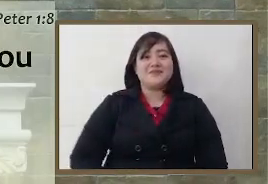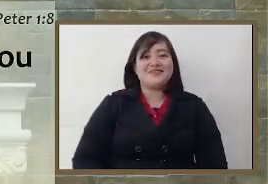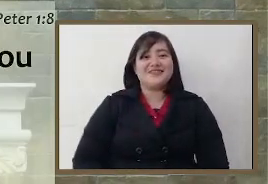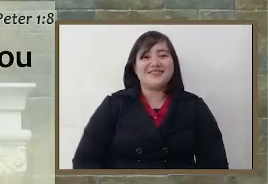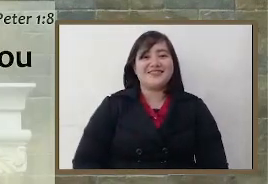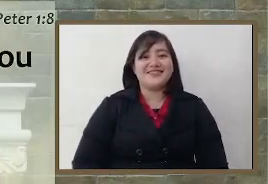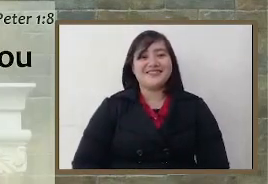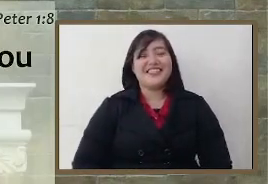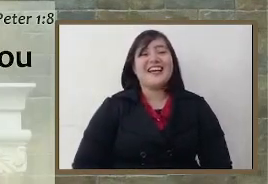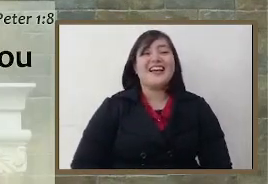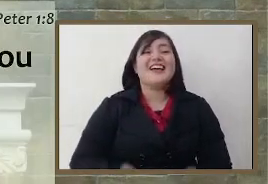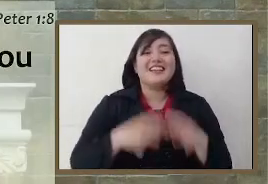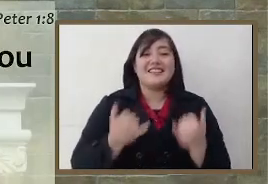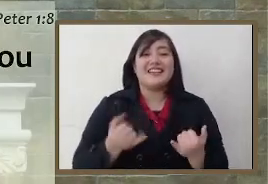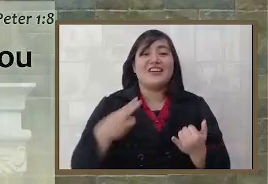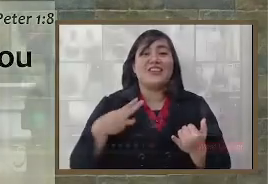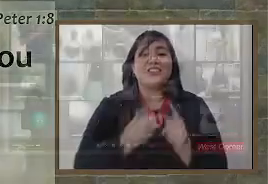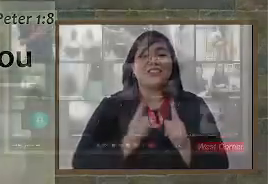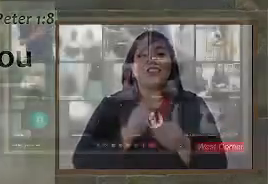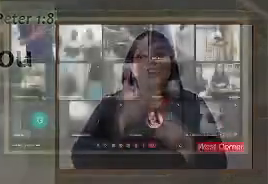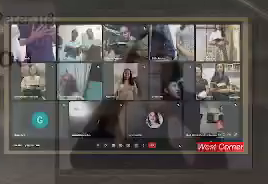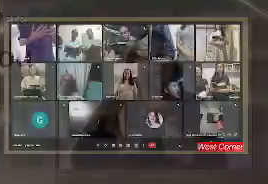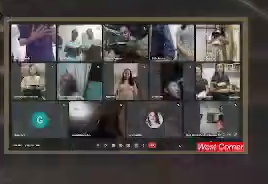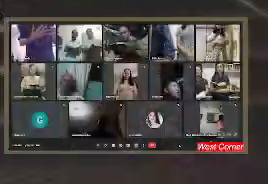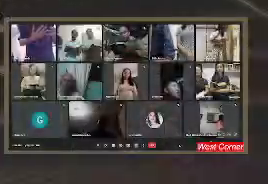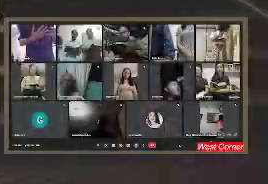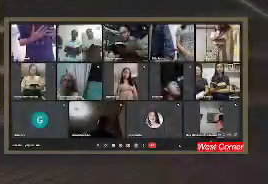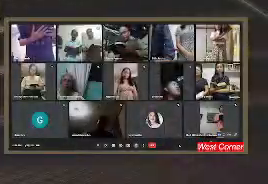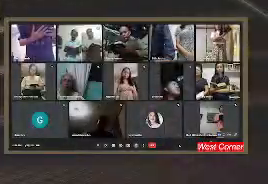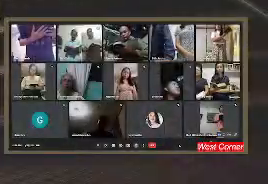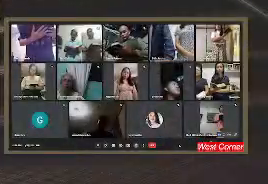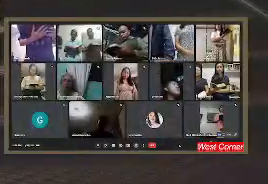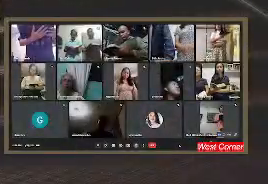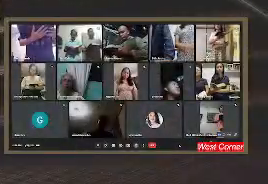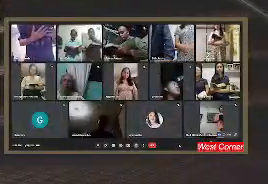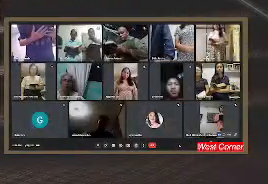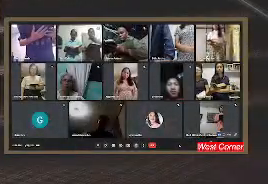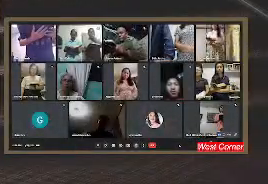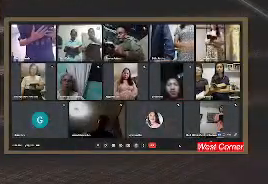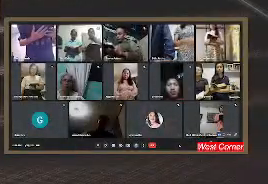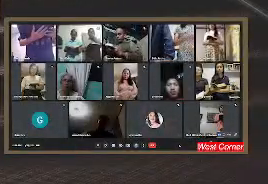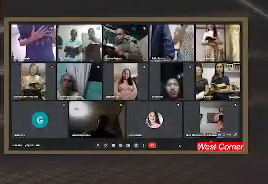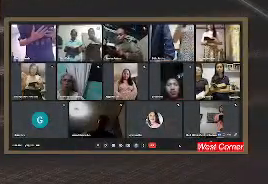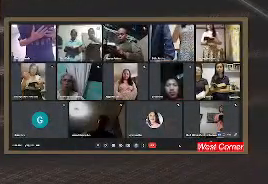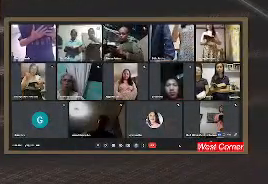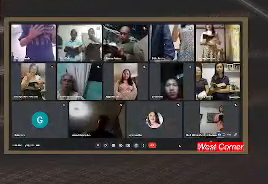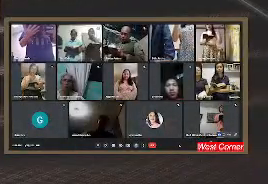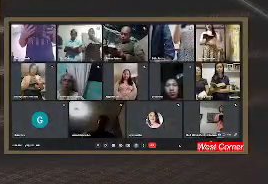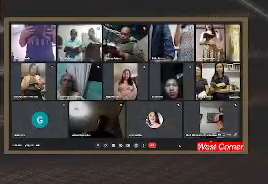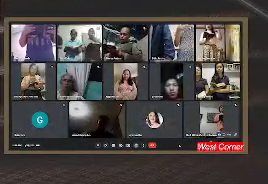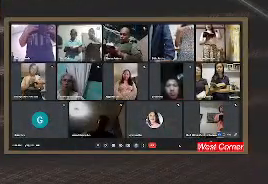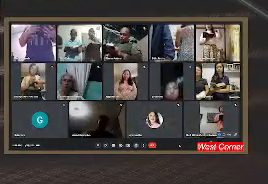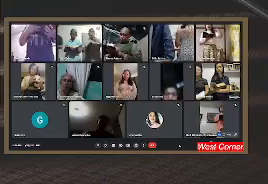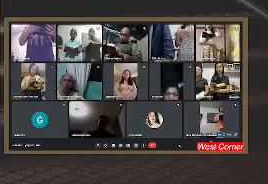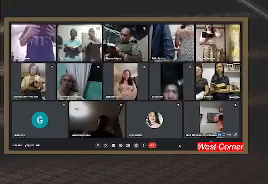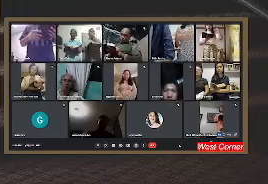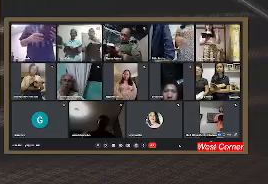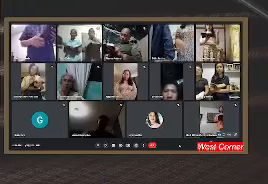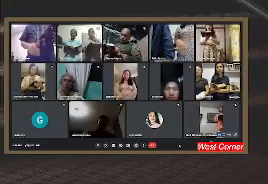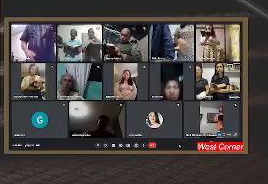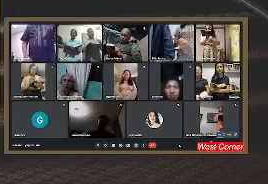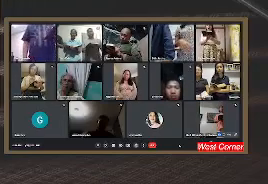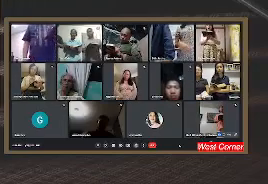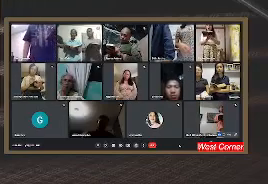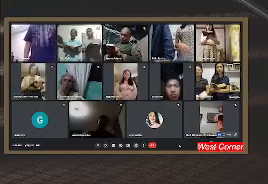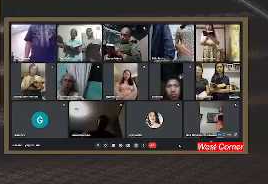knowledge. So, in this case, mga kapatid, it is not just acquiring knowledge, but God wants us to grow in